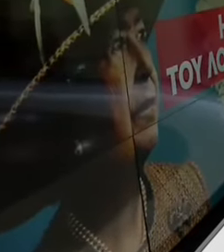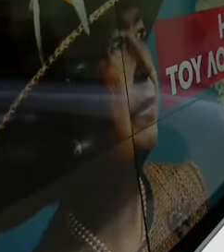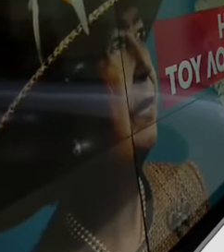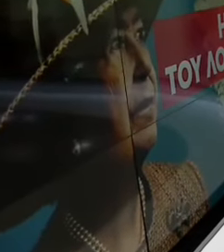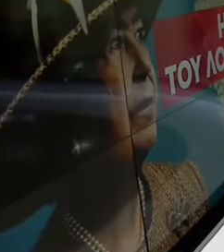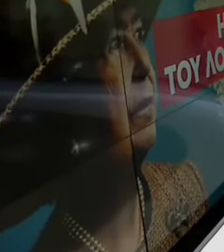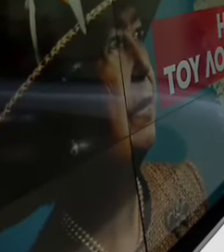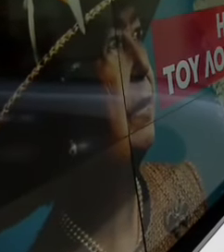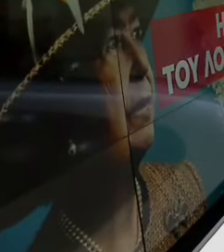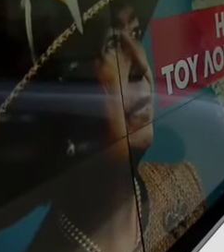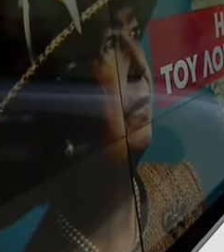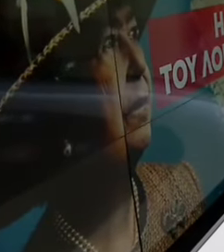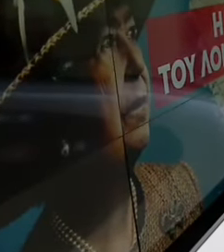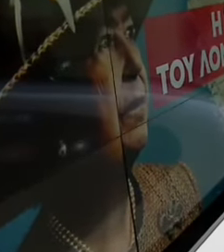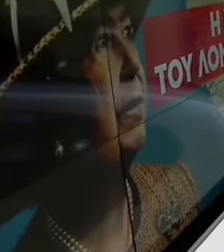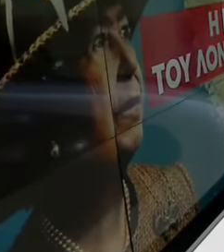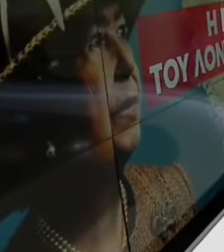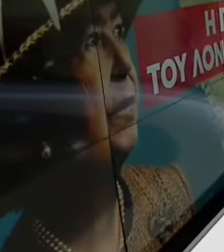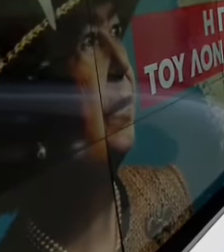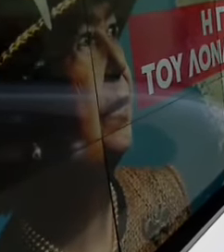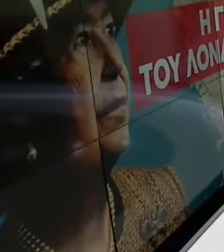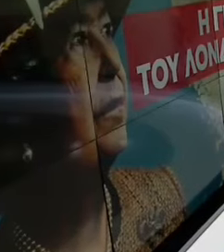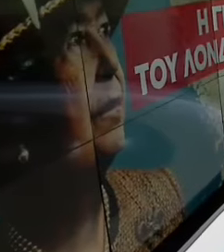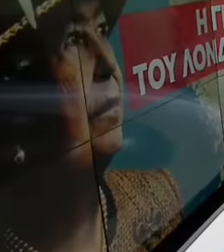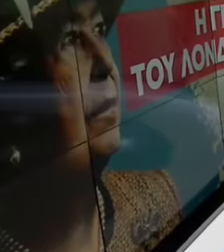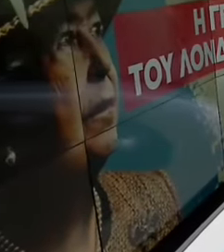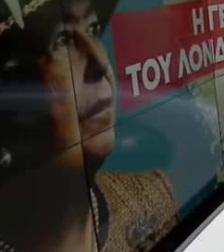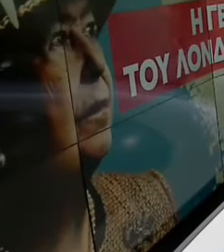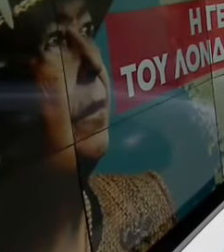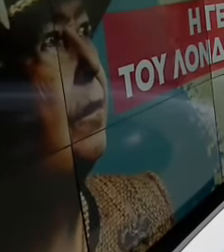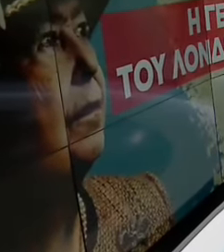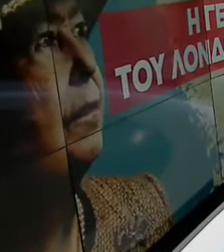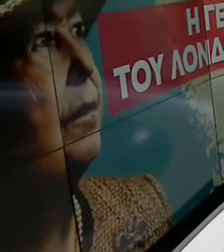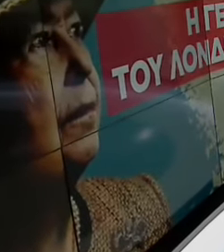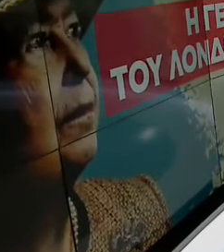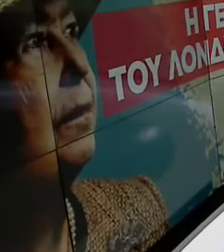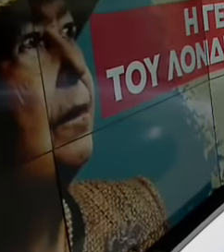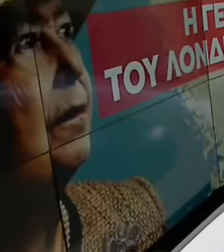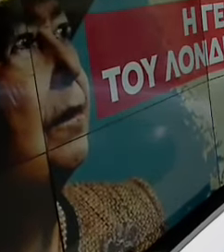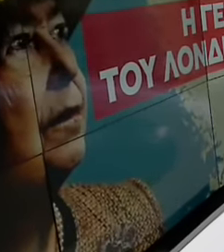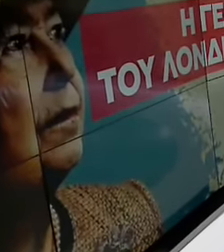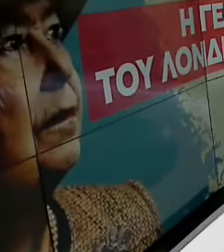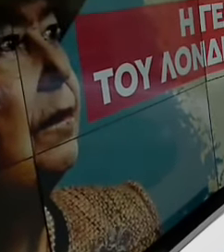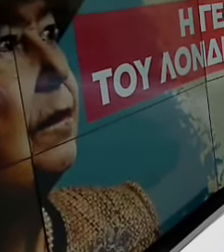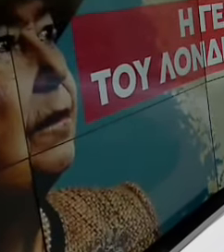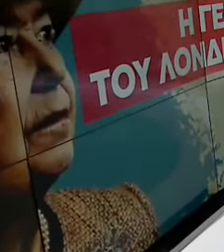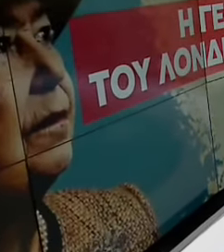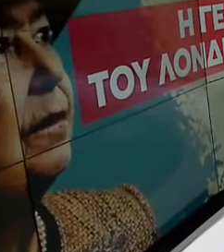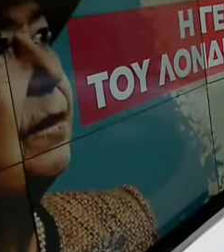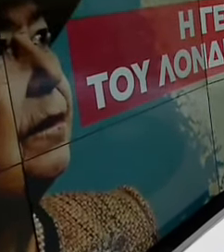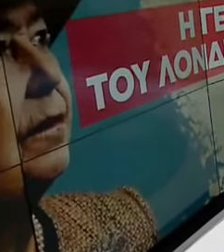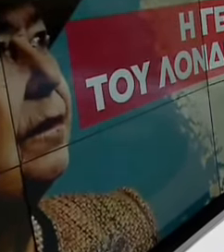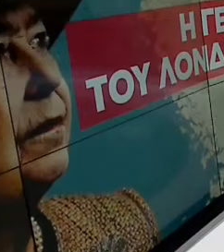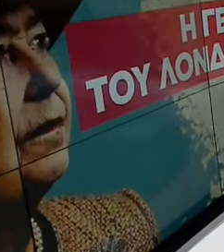εξελίξεις. Είχαμε τους κανονιοβολισμούς νωρίτερα, αυτό το τελετουργικό και το πώς βιώνει όχι μόνο ο λαός του Ηνωμένου Βασιλείου,